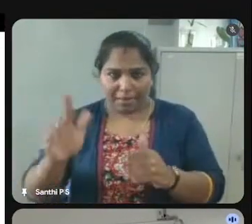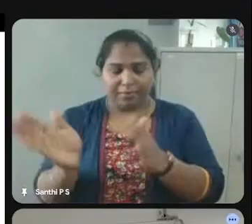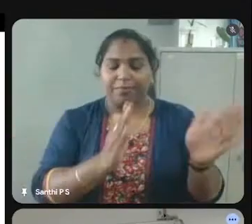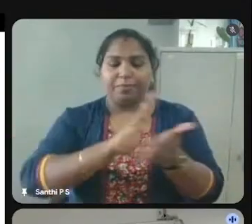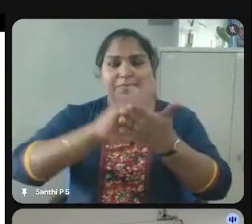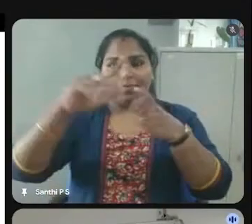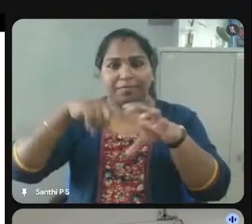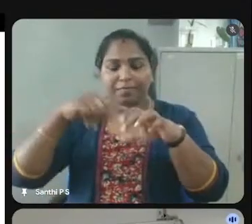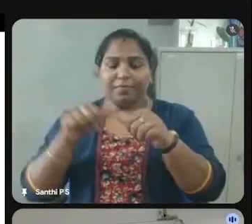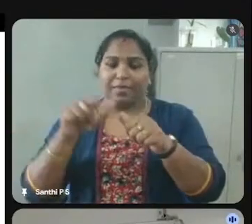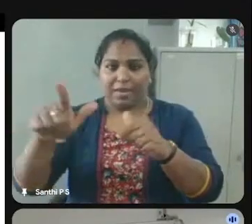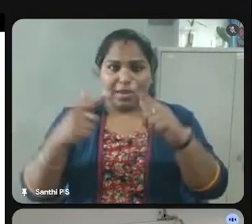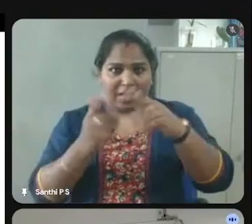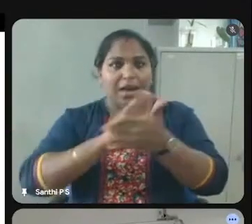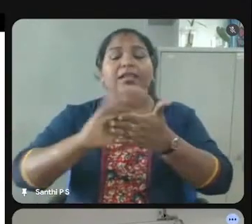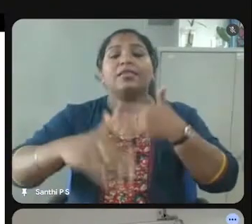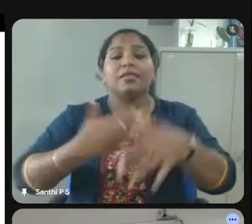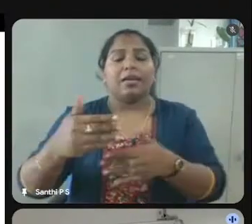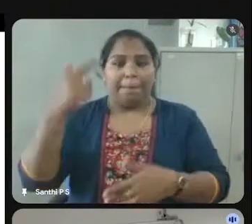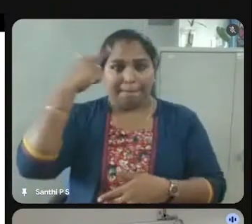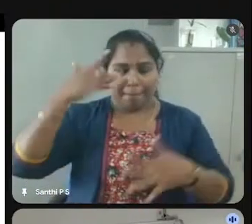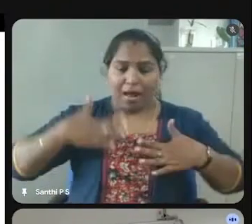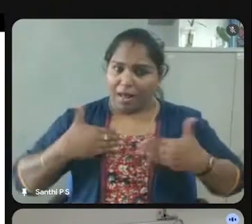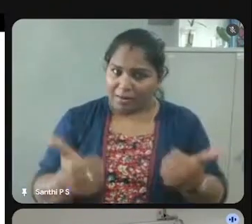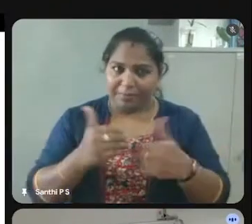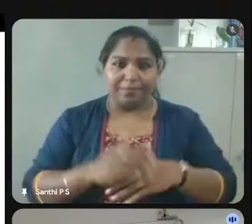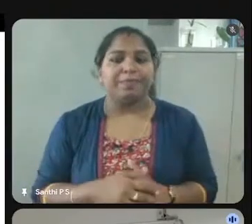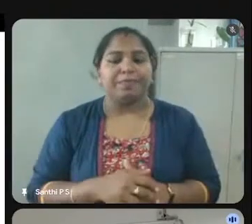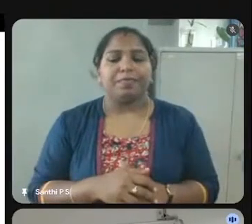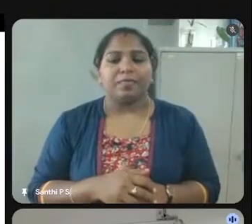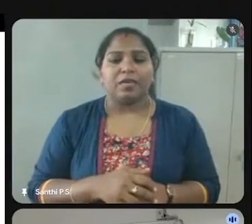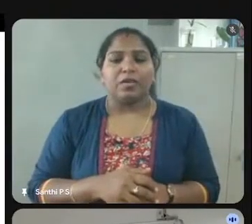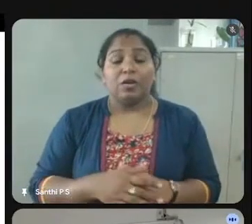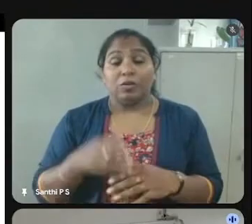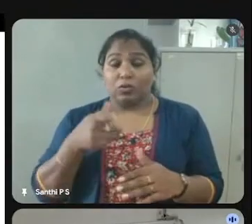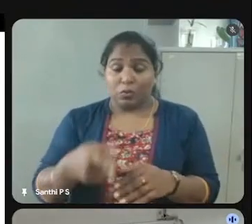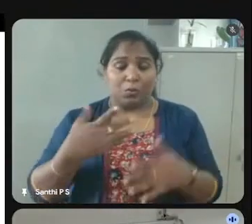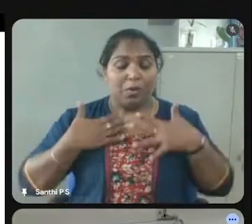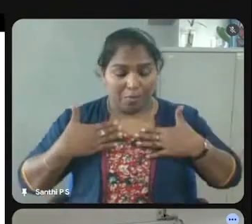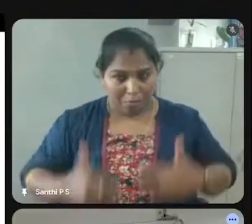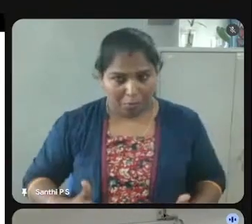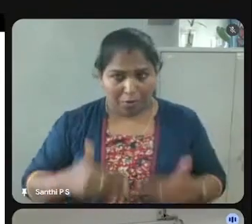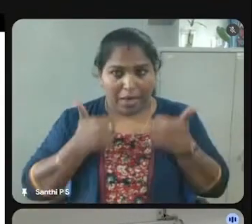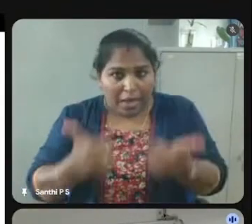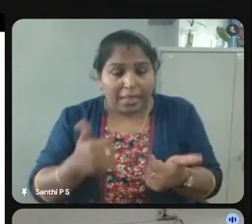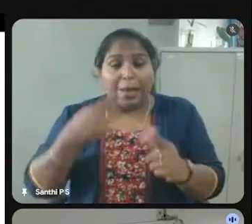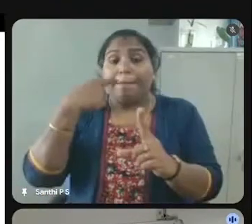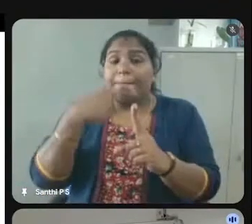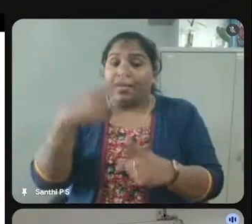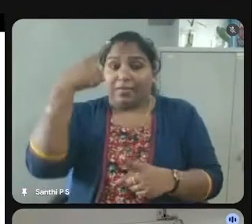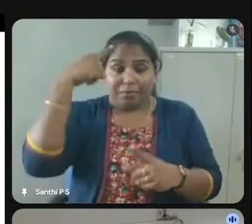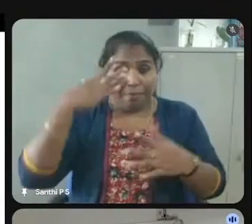അപ്പോ മാനസികാരോഗ്യം എന്നതും കൂടി ചേർന്നാൽ മാത്രമേ ഒരു വ്യക്തി